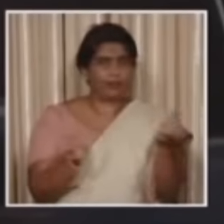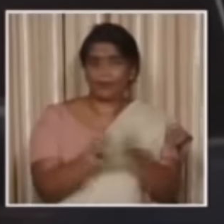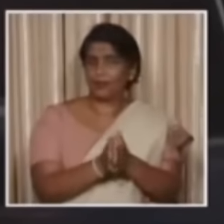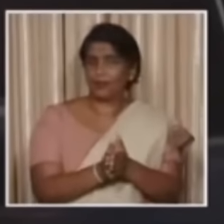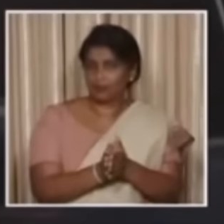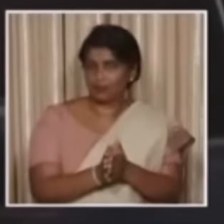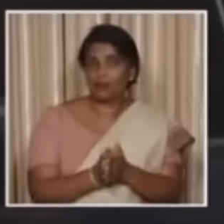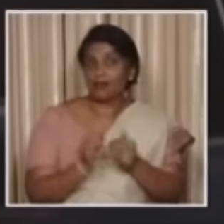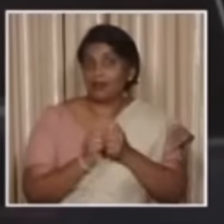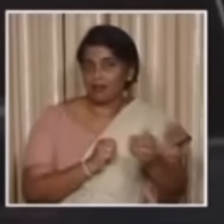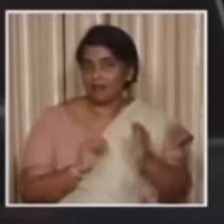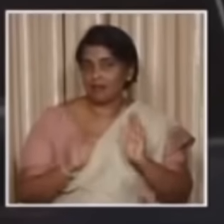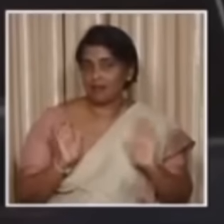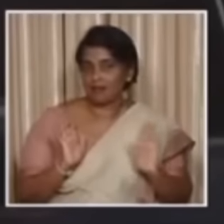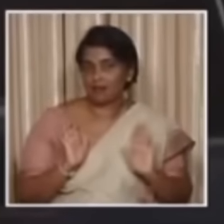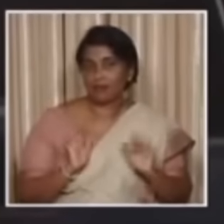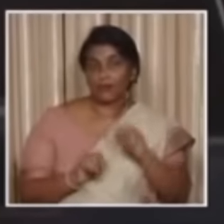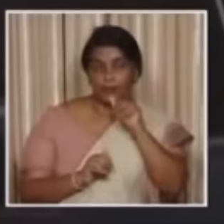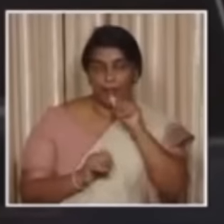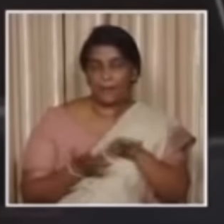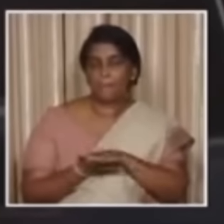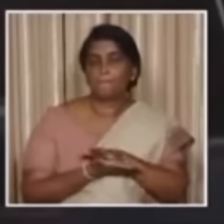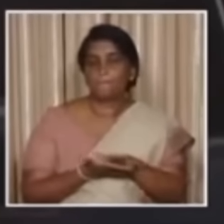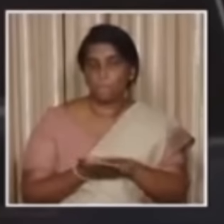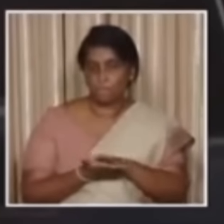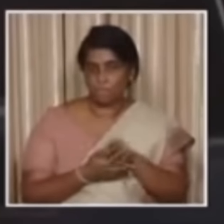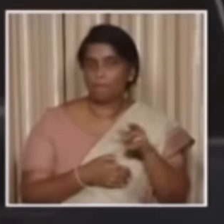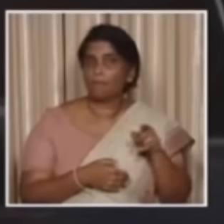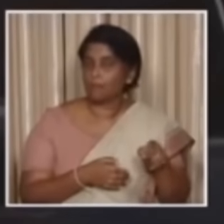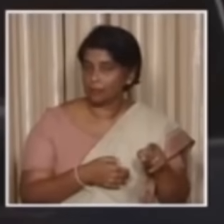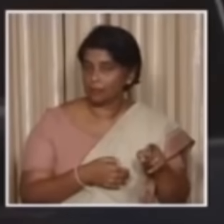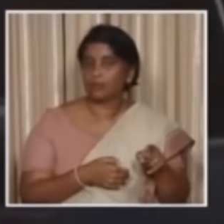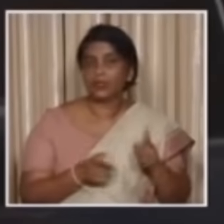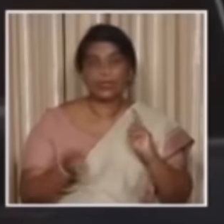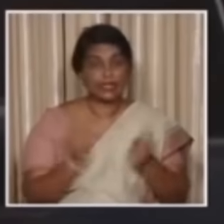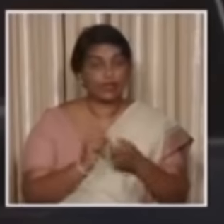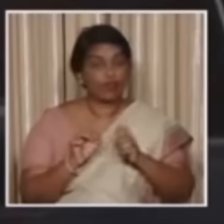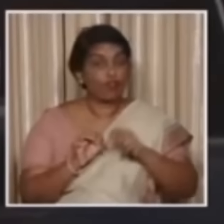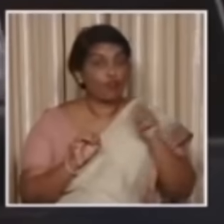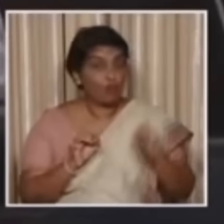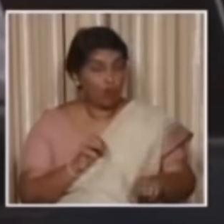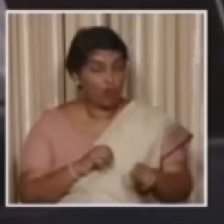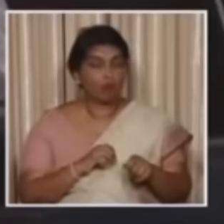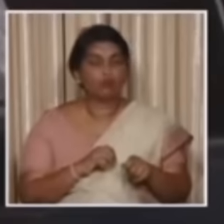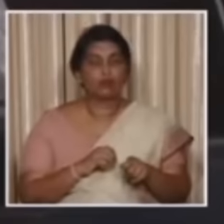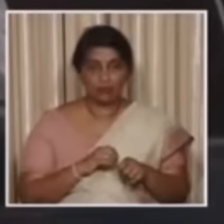එහෙම කරන්නේ නැහැ. ඉතින් හරි පැහැදිලි මේකේ ක්‍රිකට් බෝඩ් එක පැත්තේ